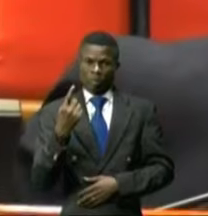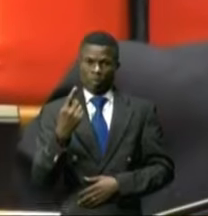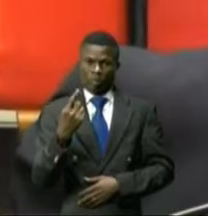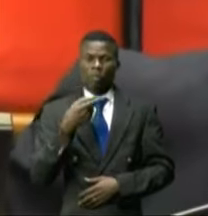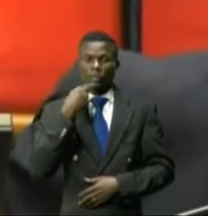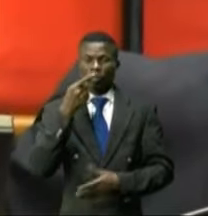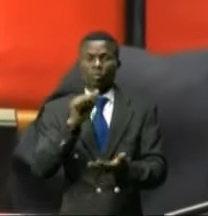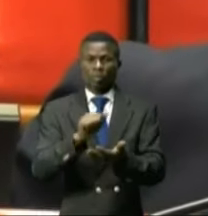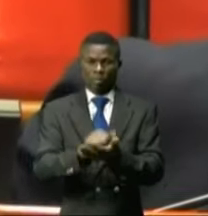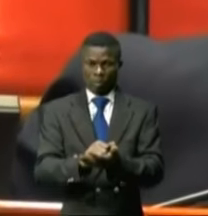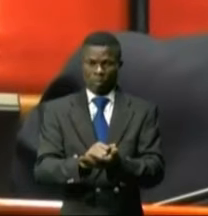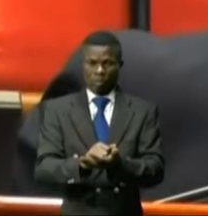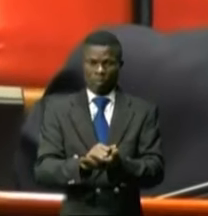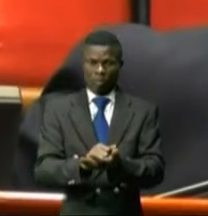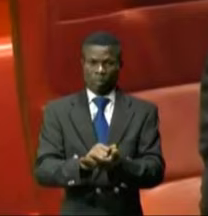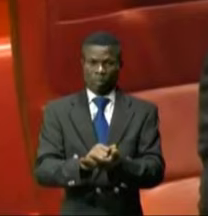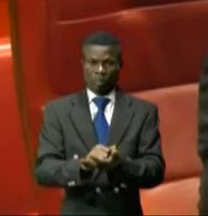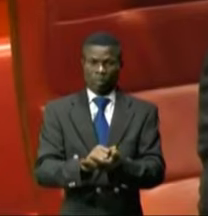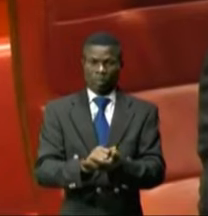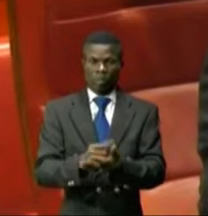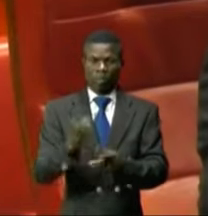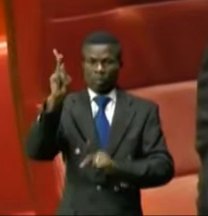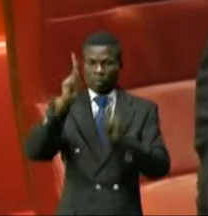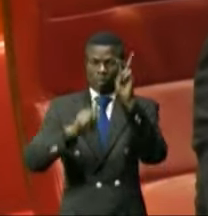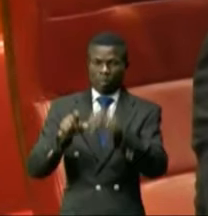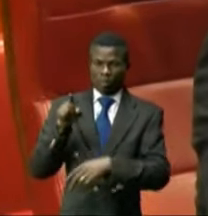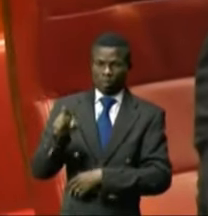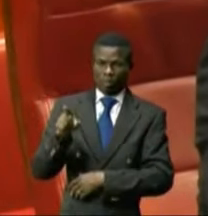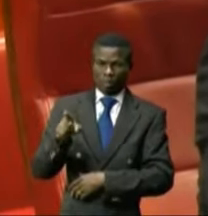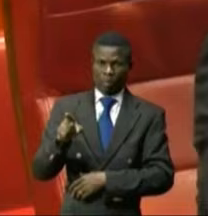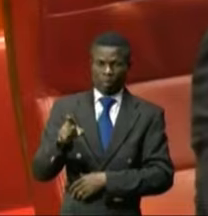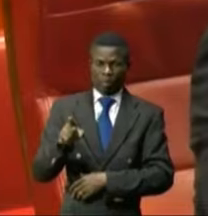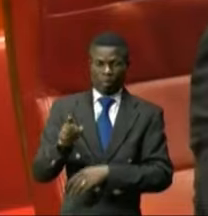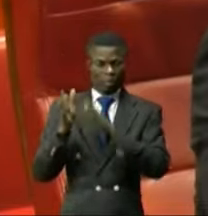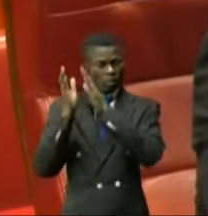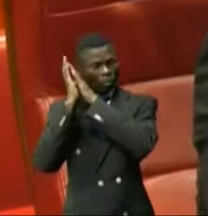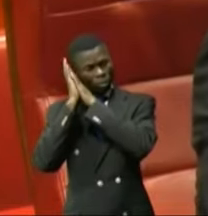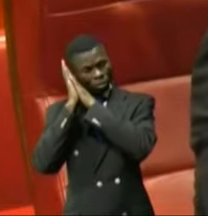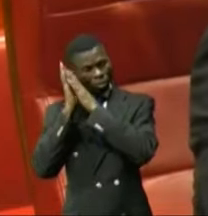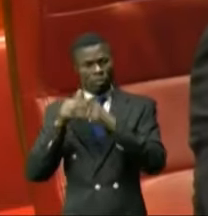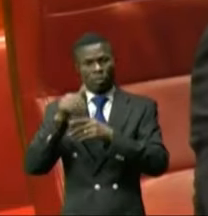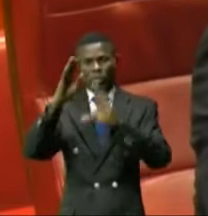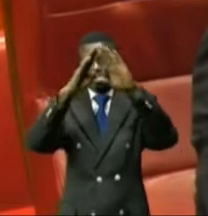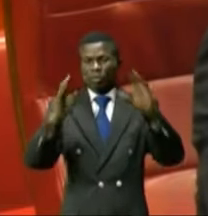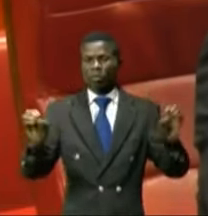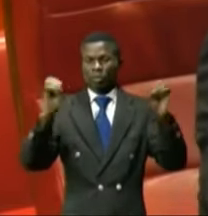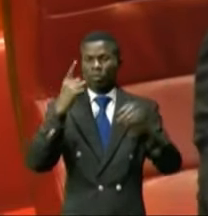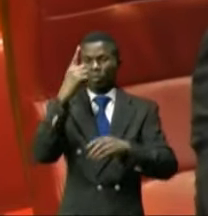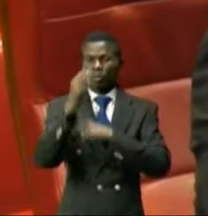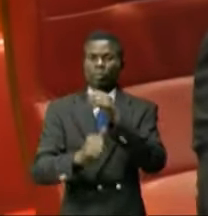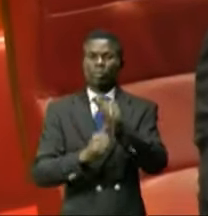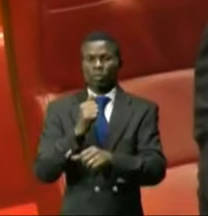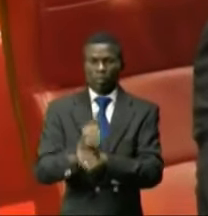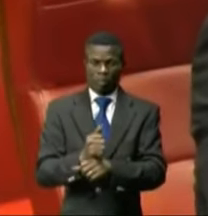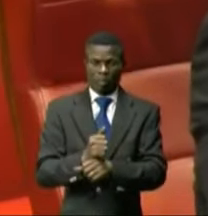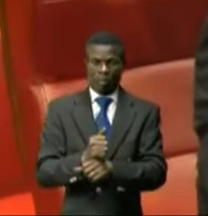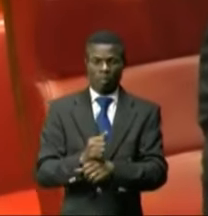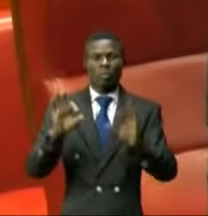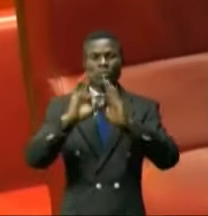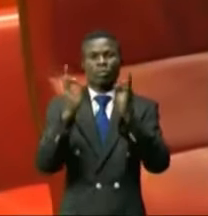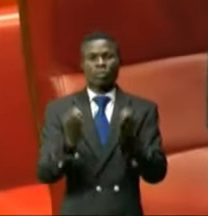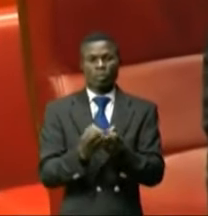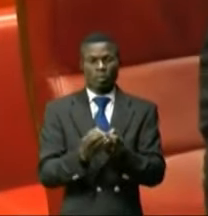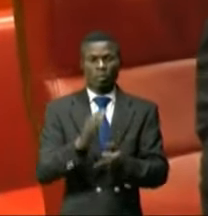m'arrêter là-dessus. Cette population passe mieux à la territoire. Plus d'une année. Des familles, plus